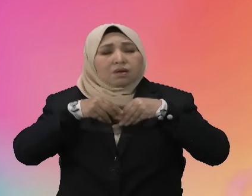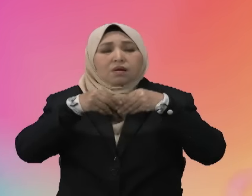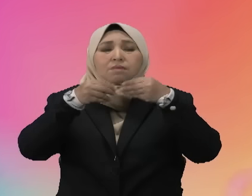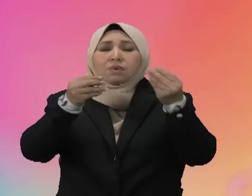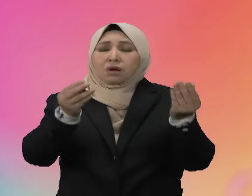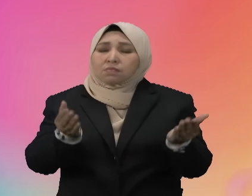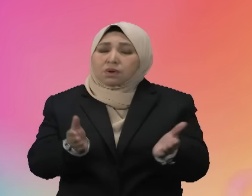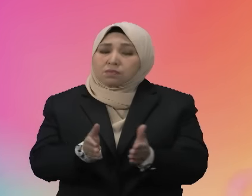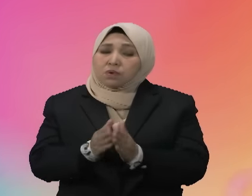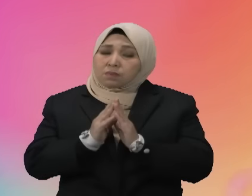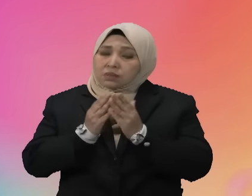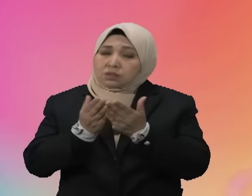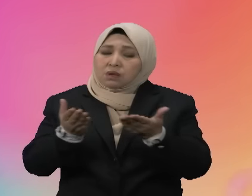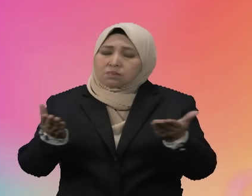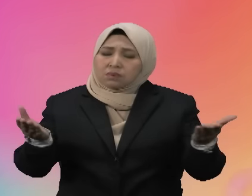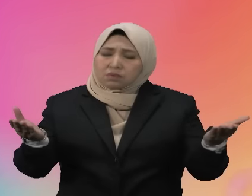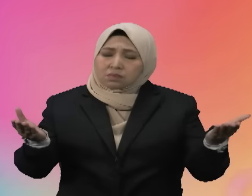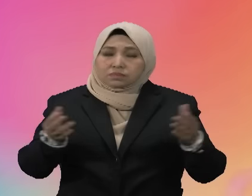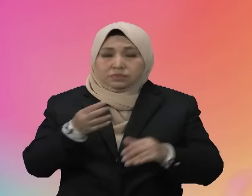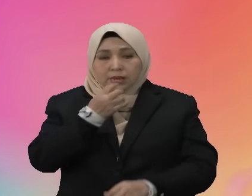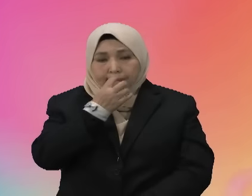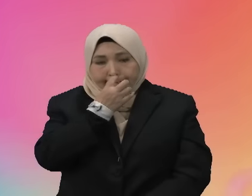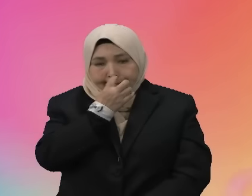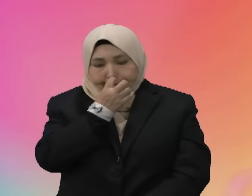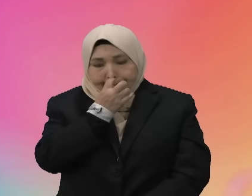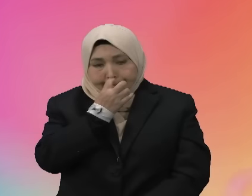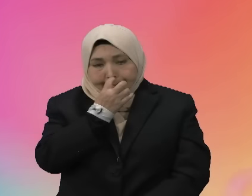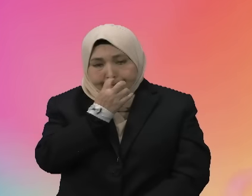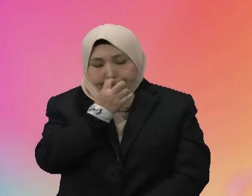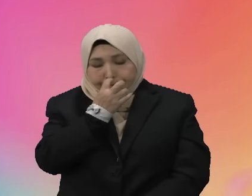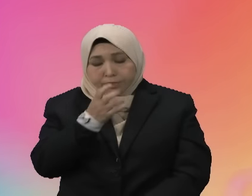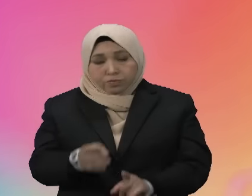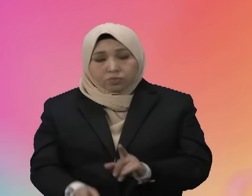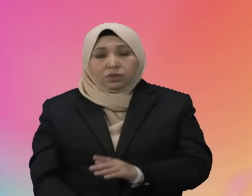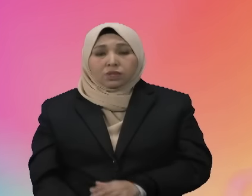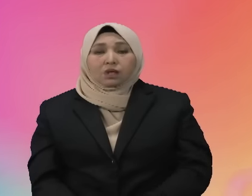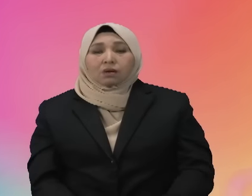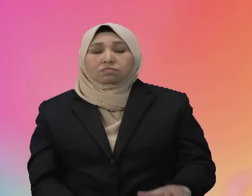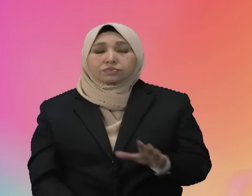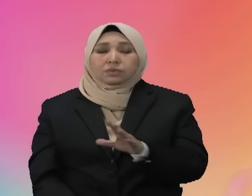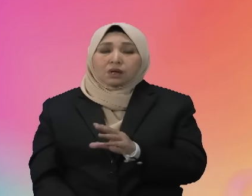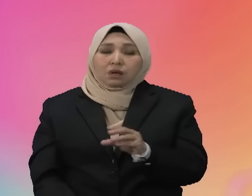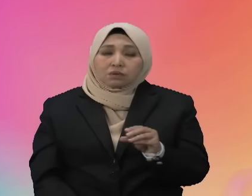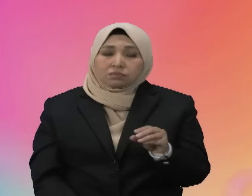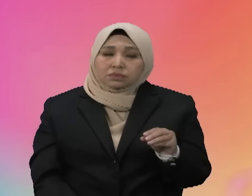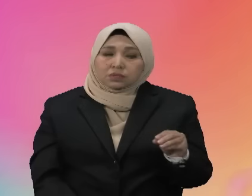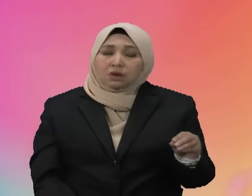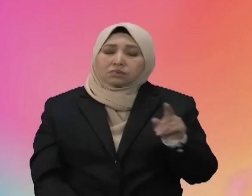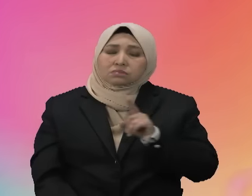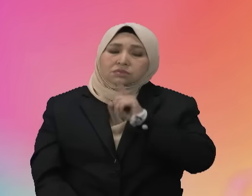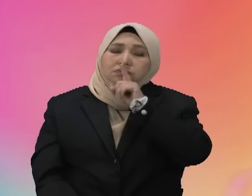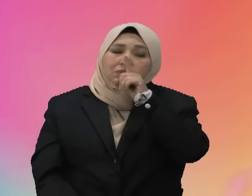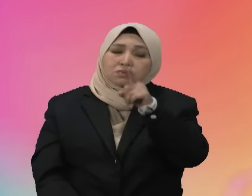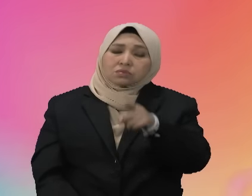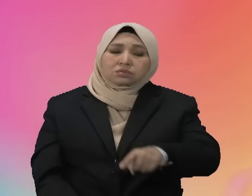أني ممدكم